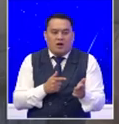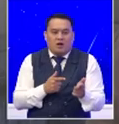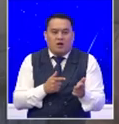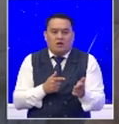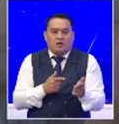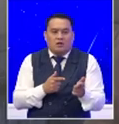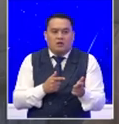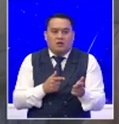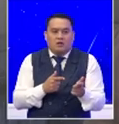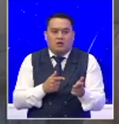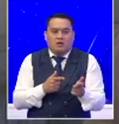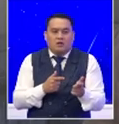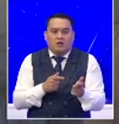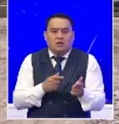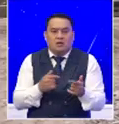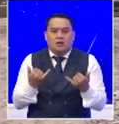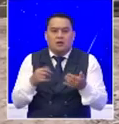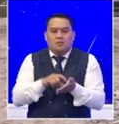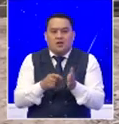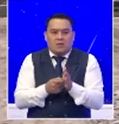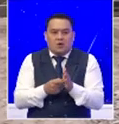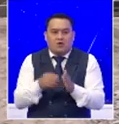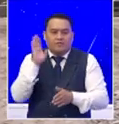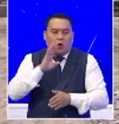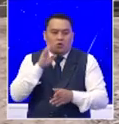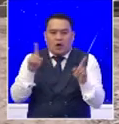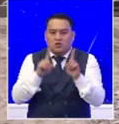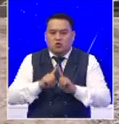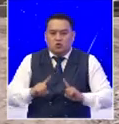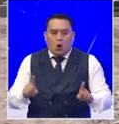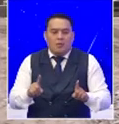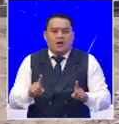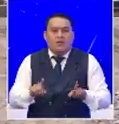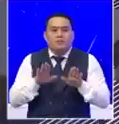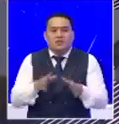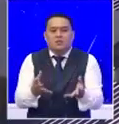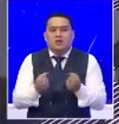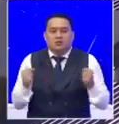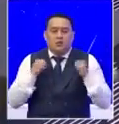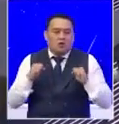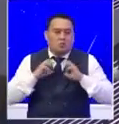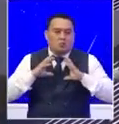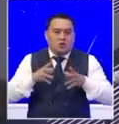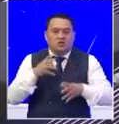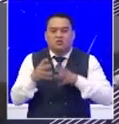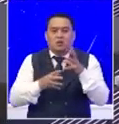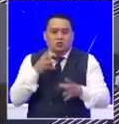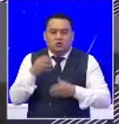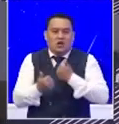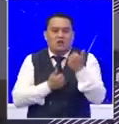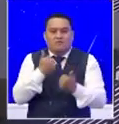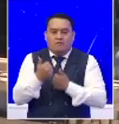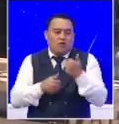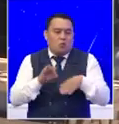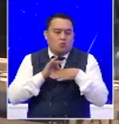укладке керамической плитки. Водный гигант будет иметь особое предназначение – принимать всех спортсменов мира на международных соревнованиях. Здесь